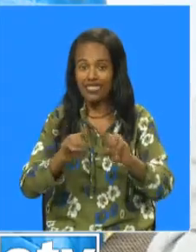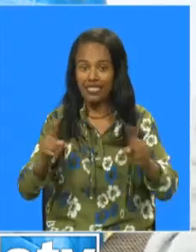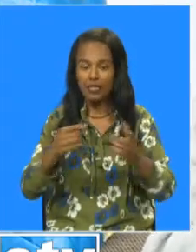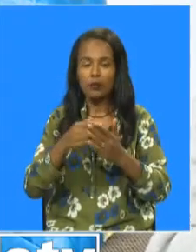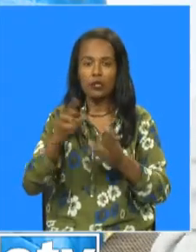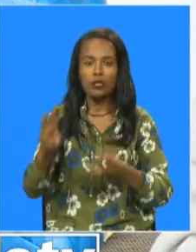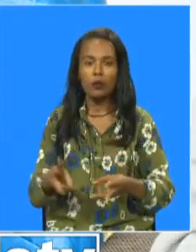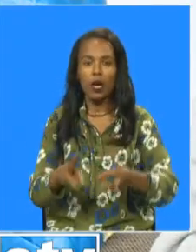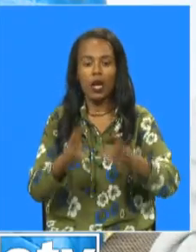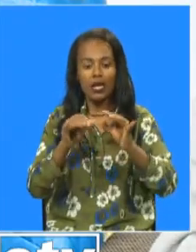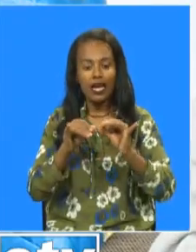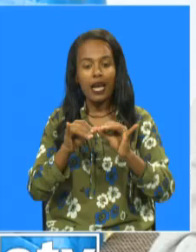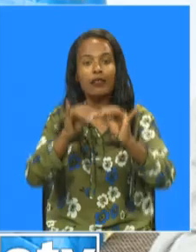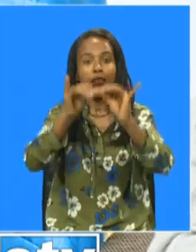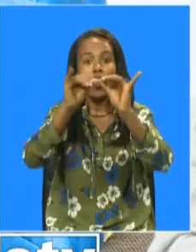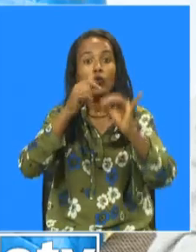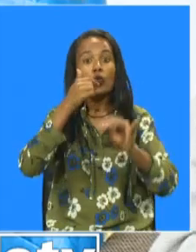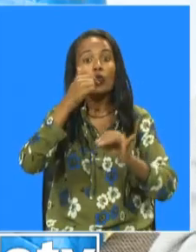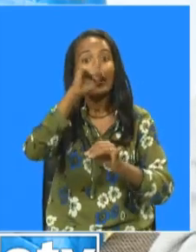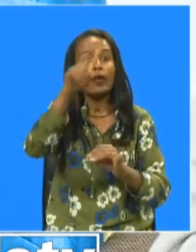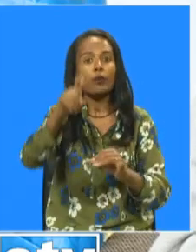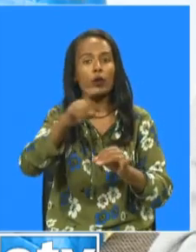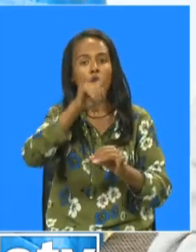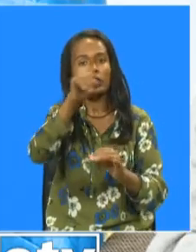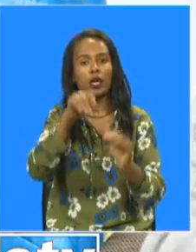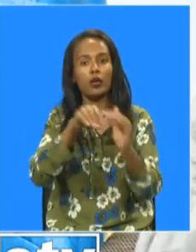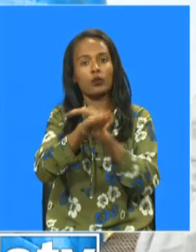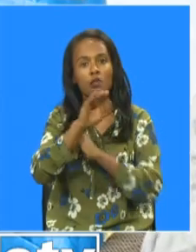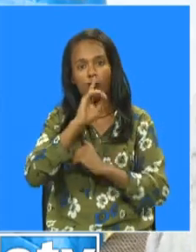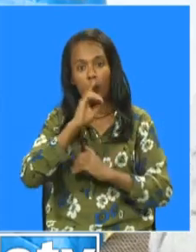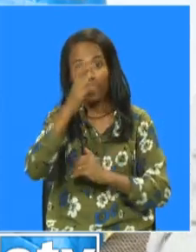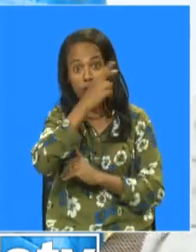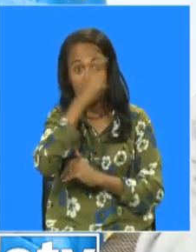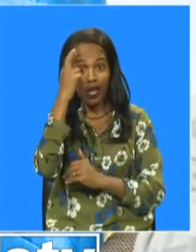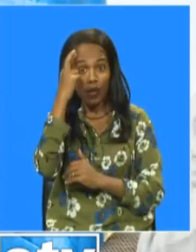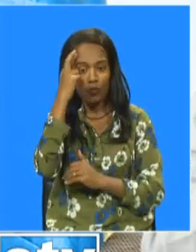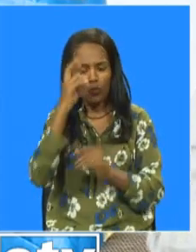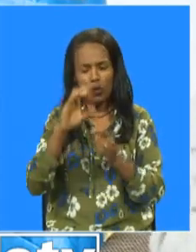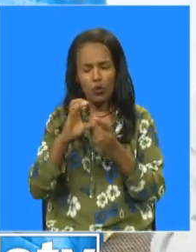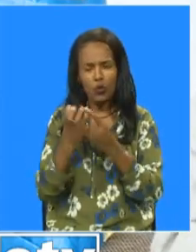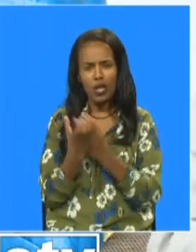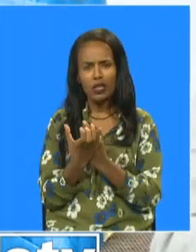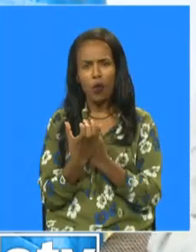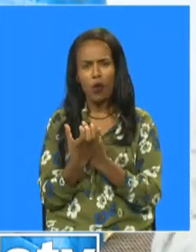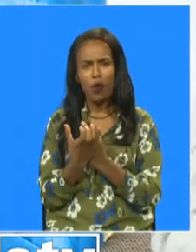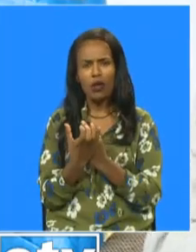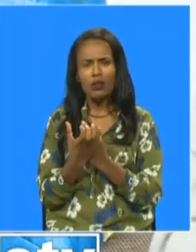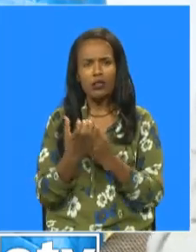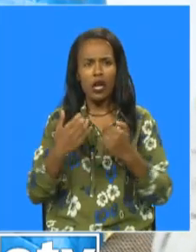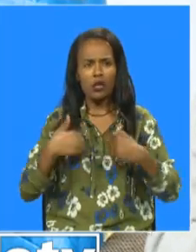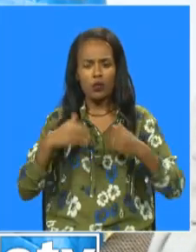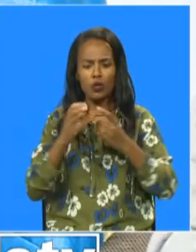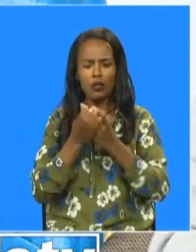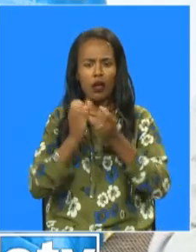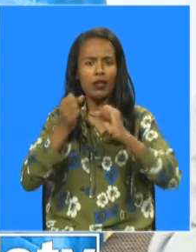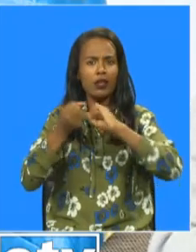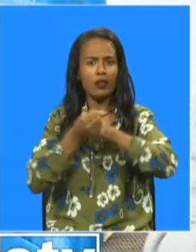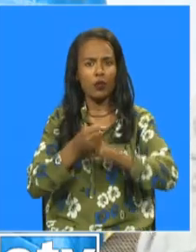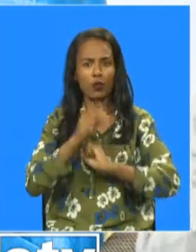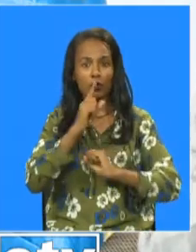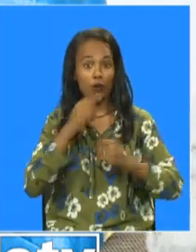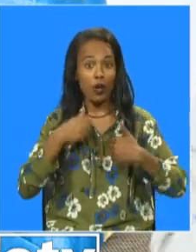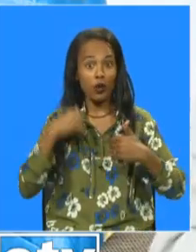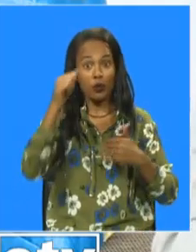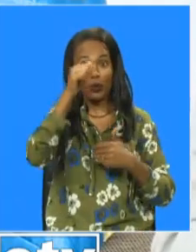በዚህ መንገድ ይቀጥላሉ ወይ የሚለው ጥያቄ ውስጥ የሚገባ ነው። ምክንያቱም ሁኔታው ነባራዊ ሁኔታው እየተለወጠ ያለበት